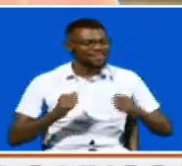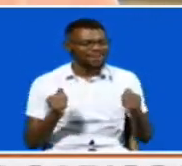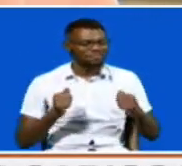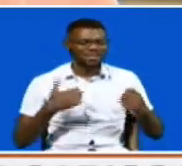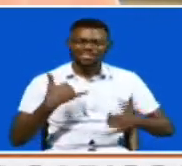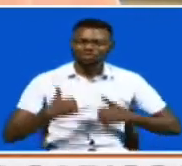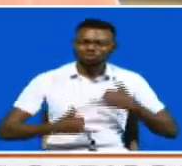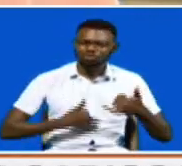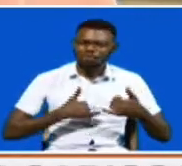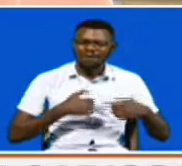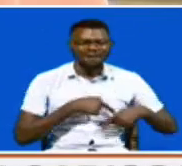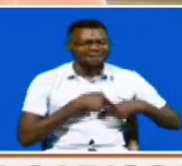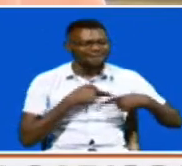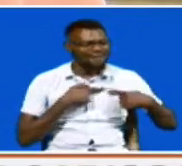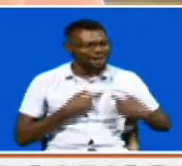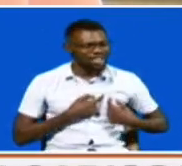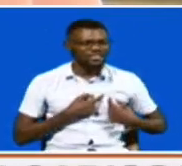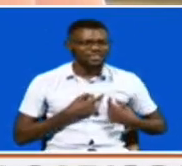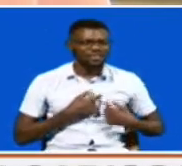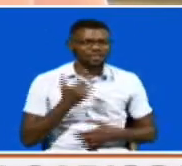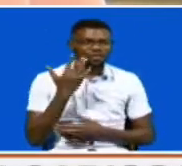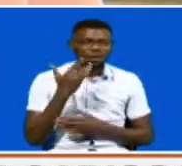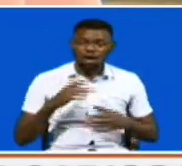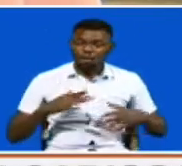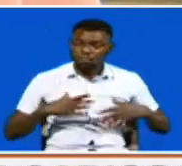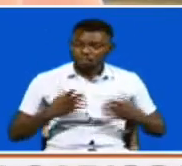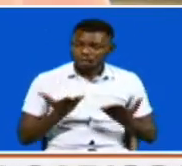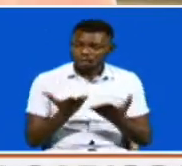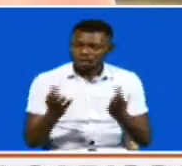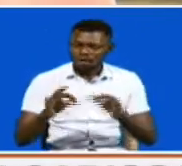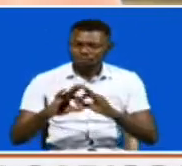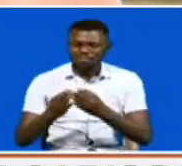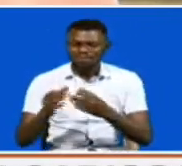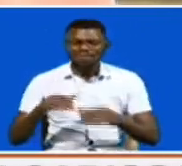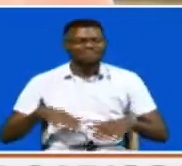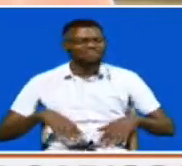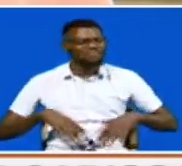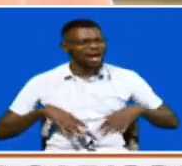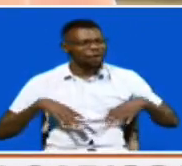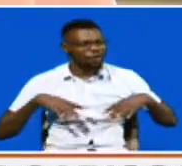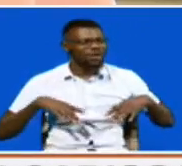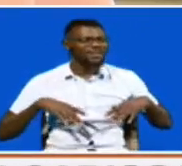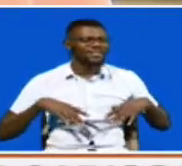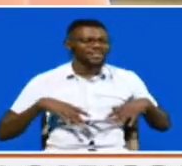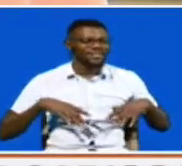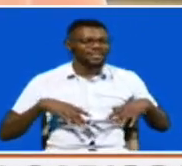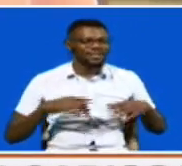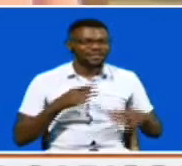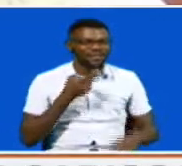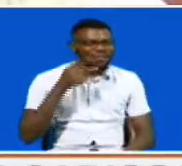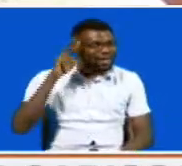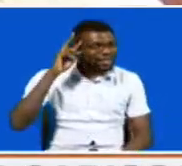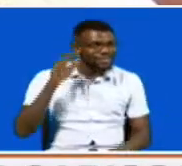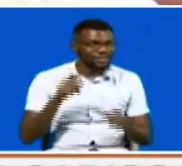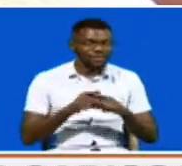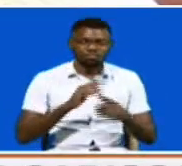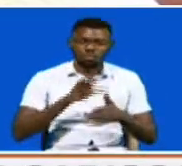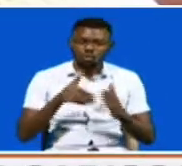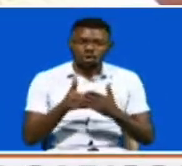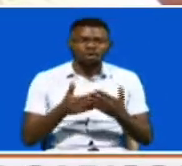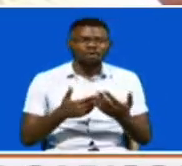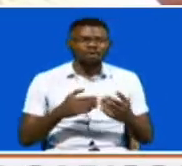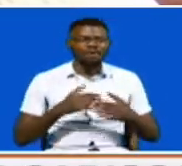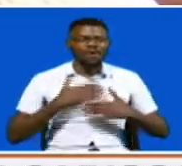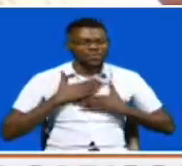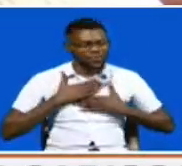joy in my heart. Because I know right now everybody's proud of me, my parents are happy, and everybody else is pleased with me.